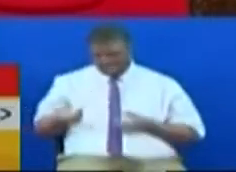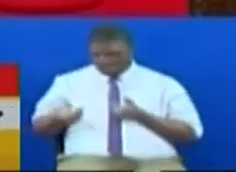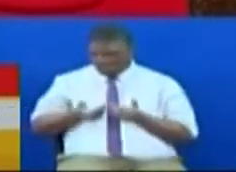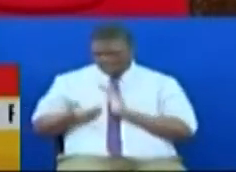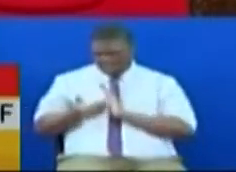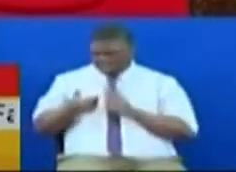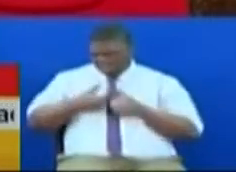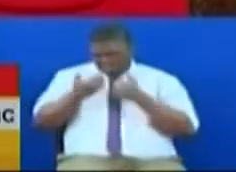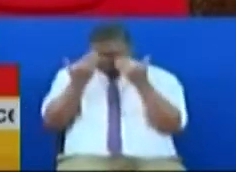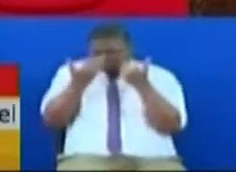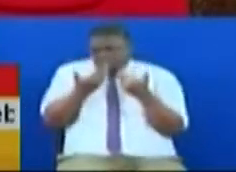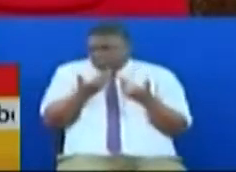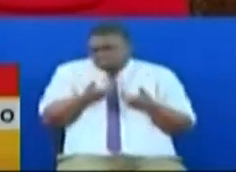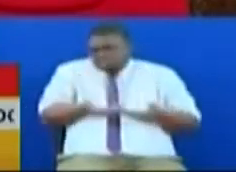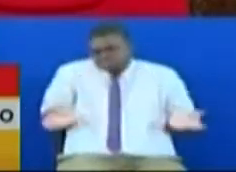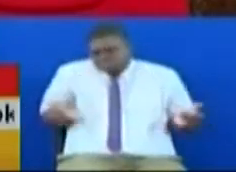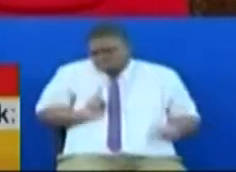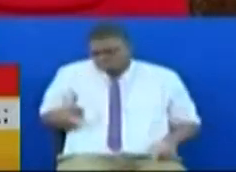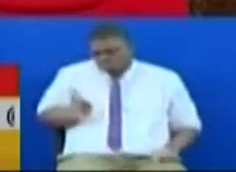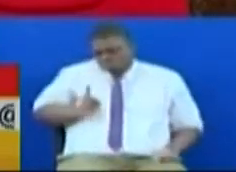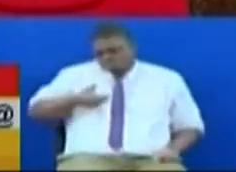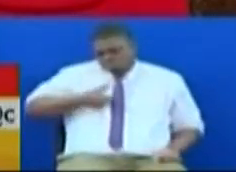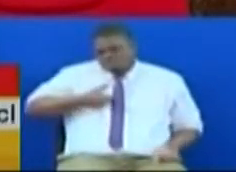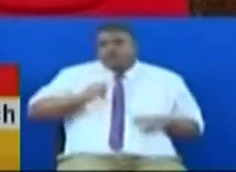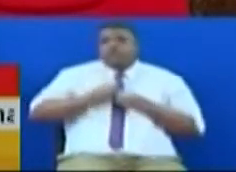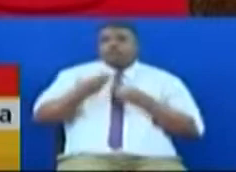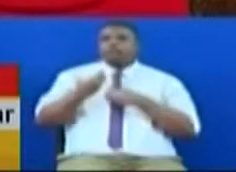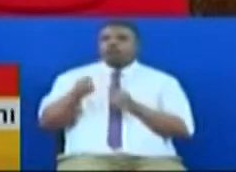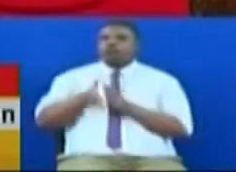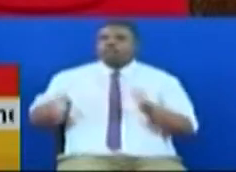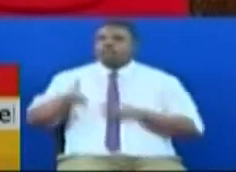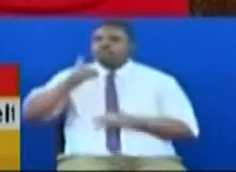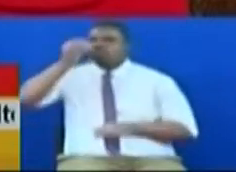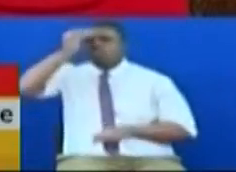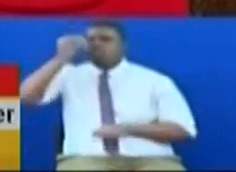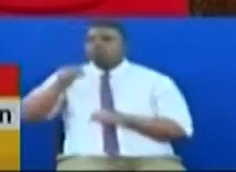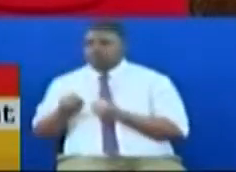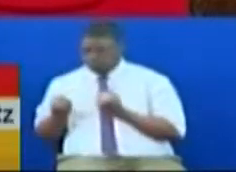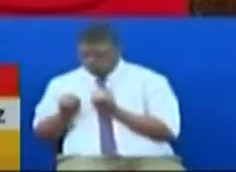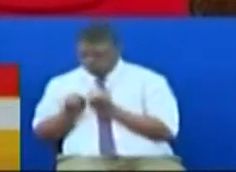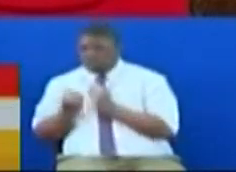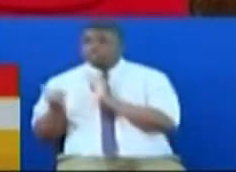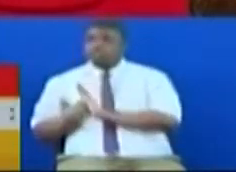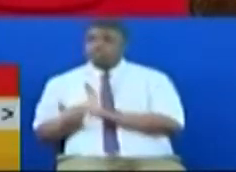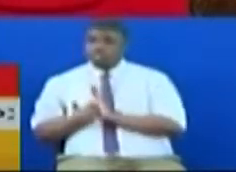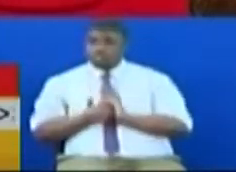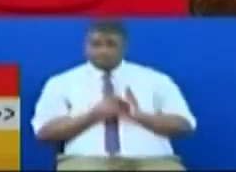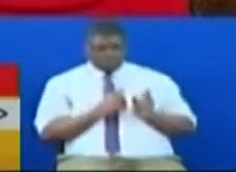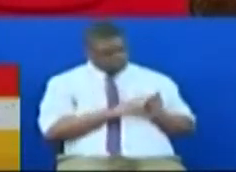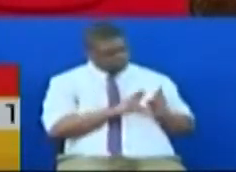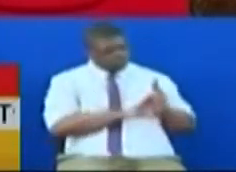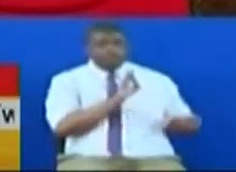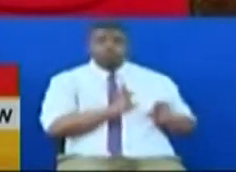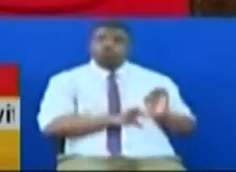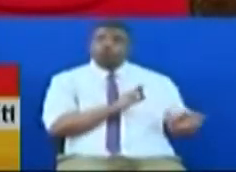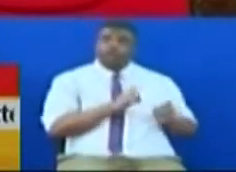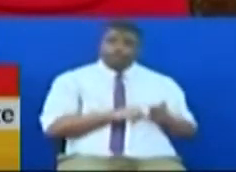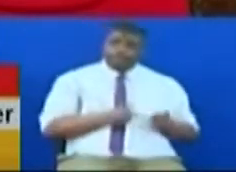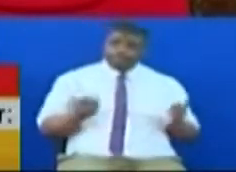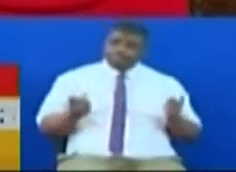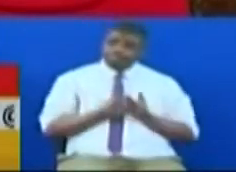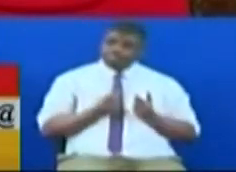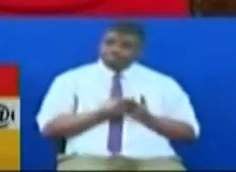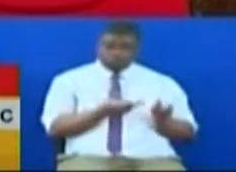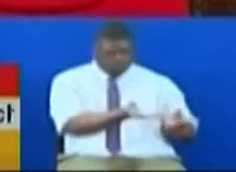mengi sana juu ya mchakato wa kutunga sheria na namna ya kuzichakata. Lakini pia kama haijatosha, umenipa